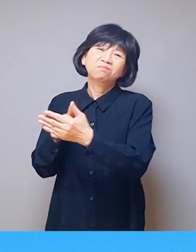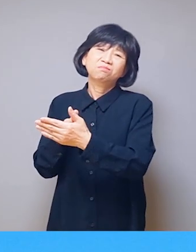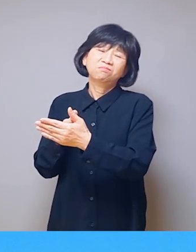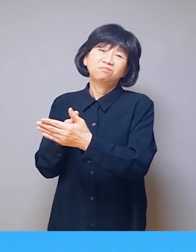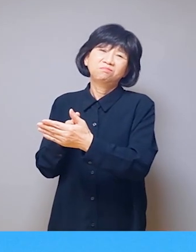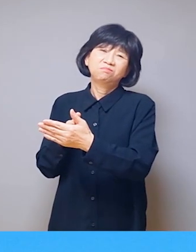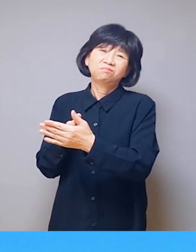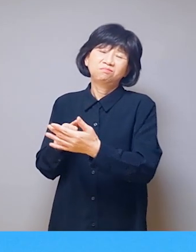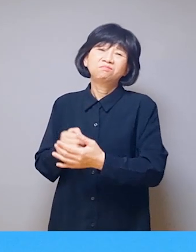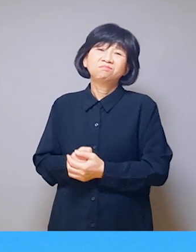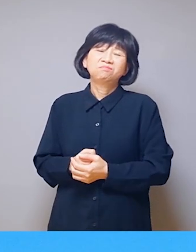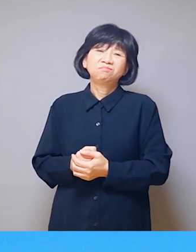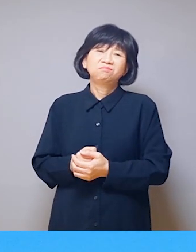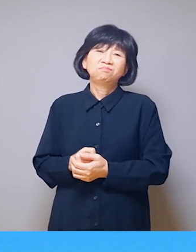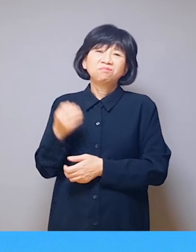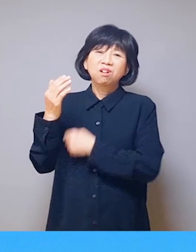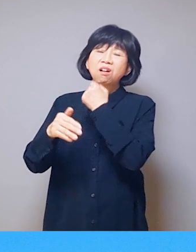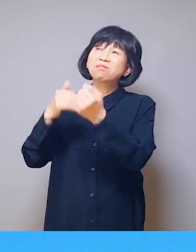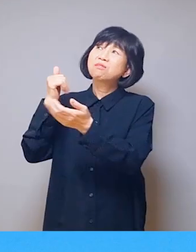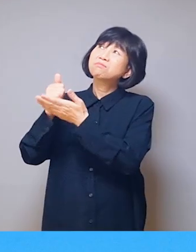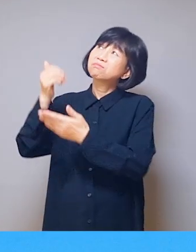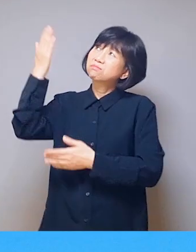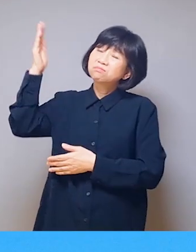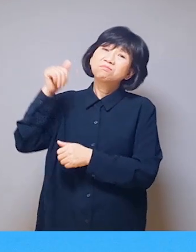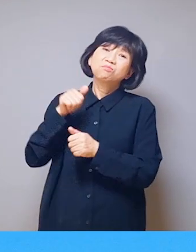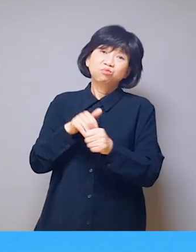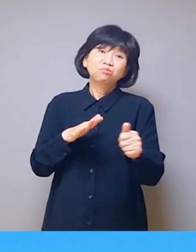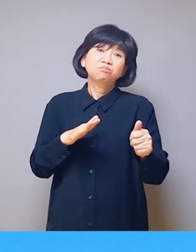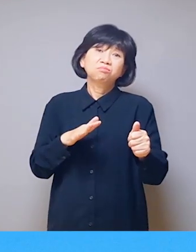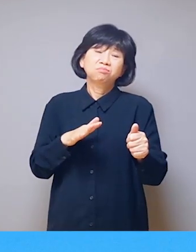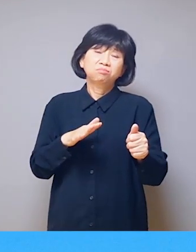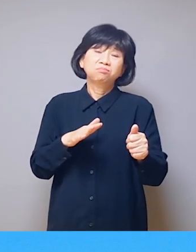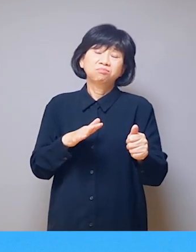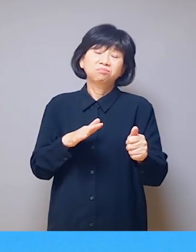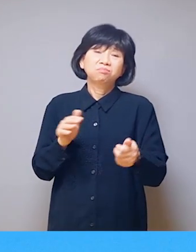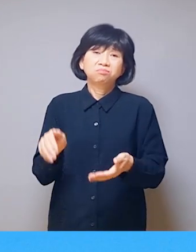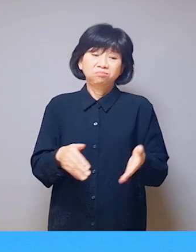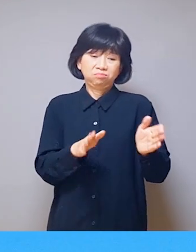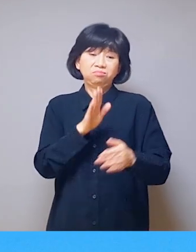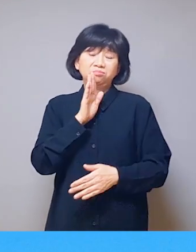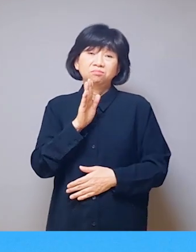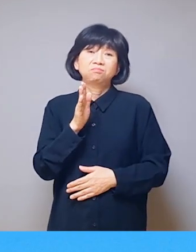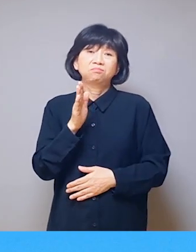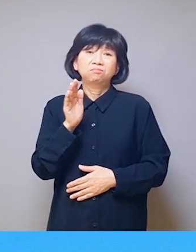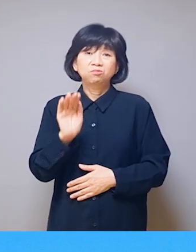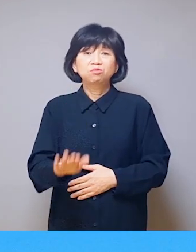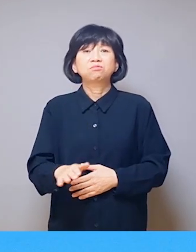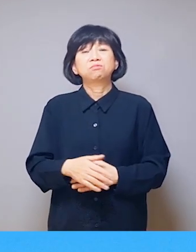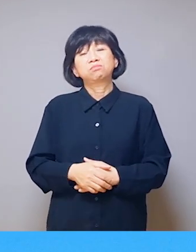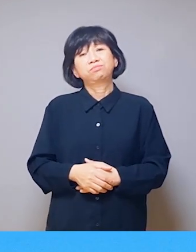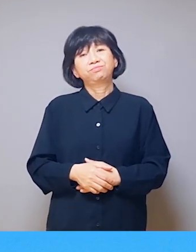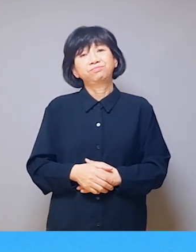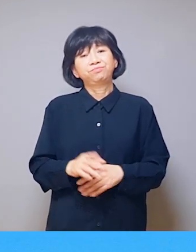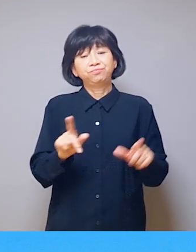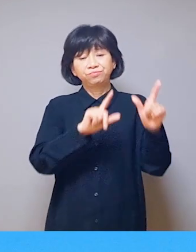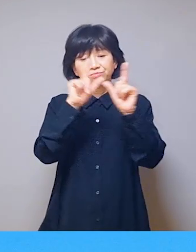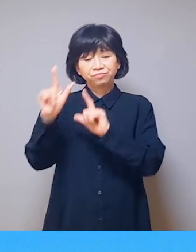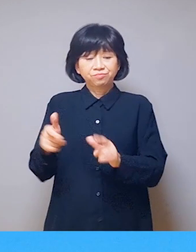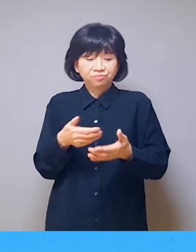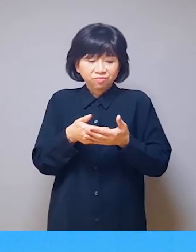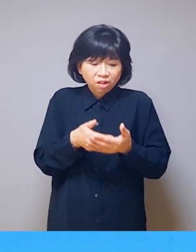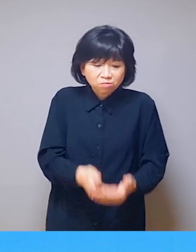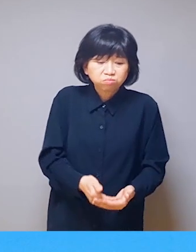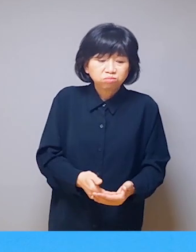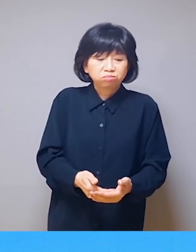보내셨는데? 하나님이 보내셨는데, 하나님이 주신 길인데 말이죠. 삶의 무게가 너무